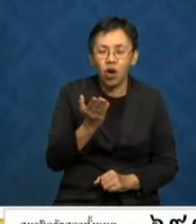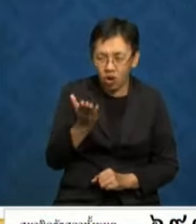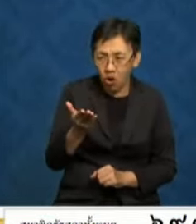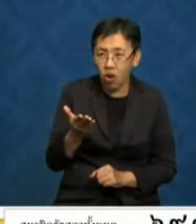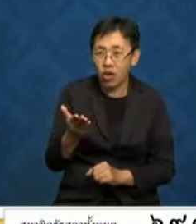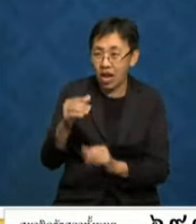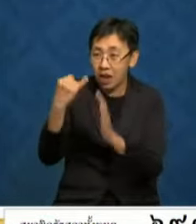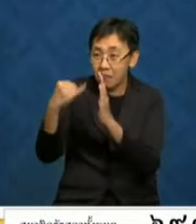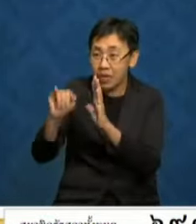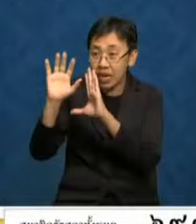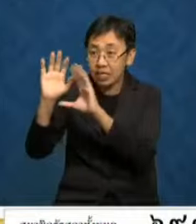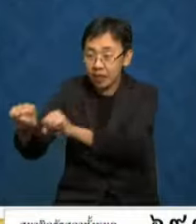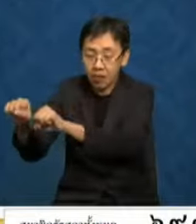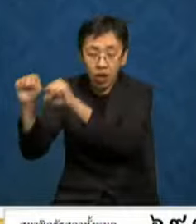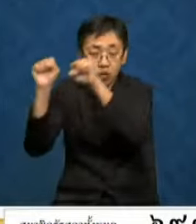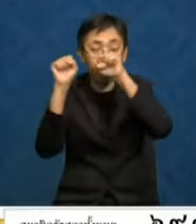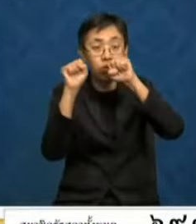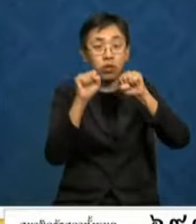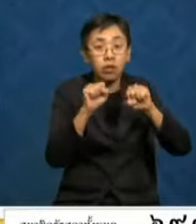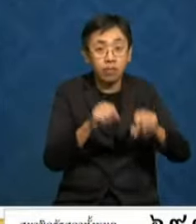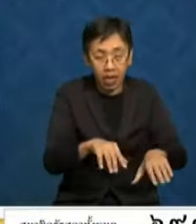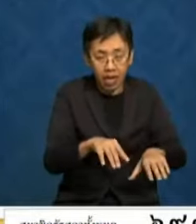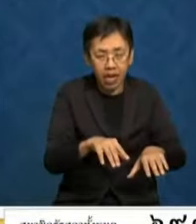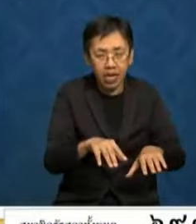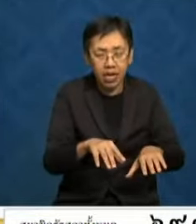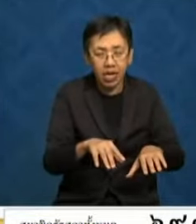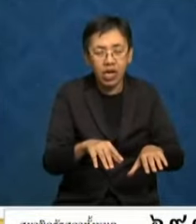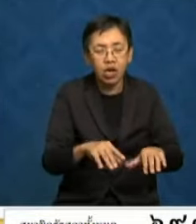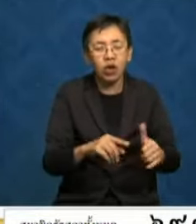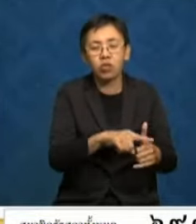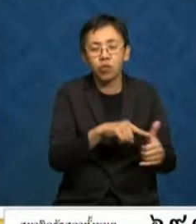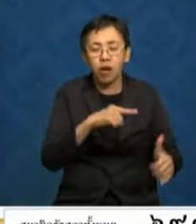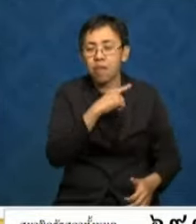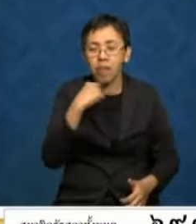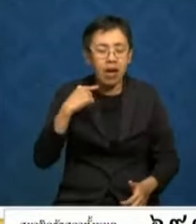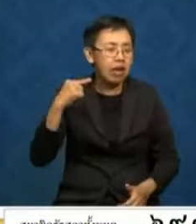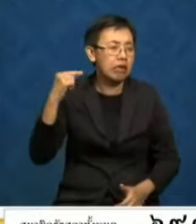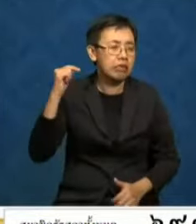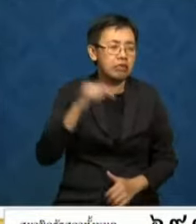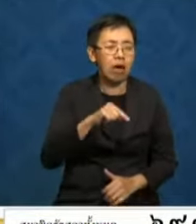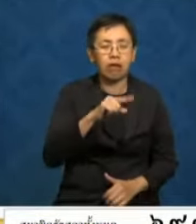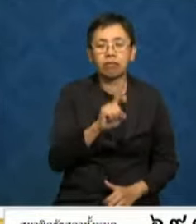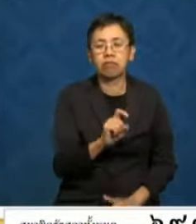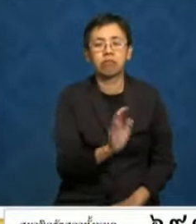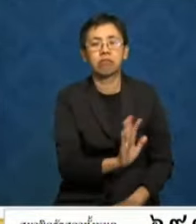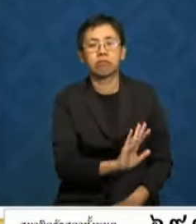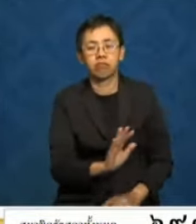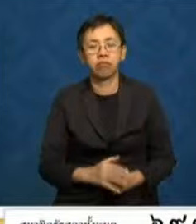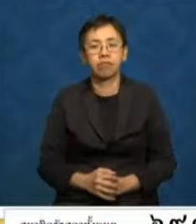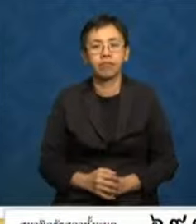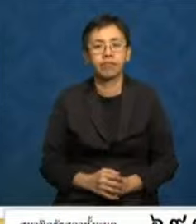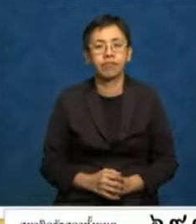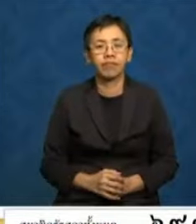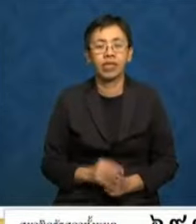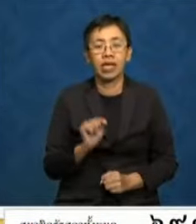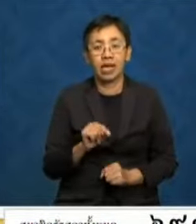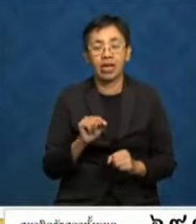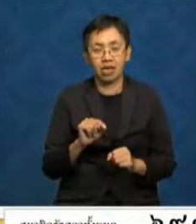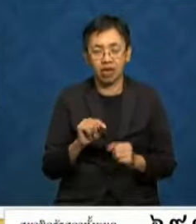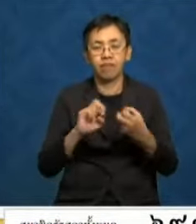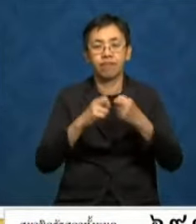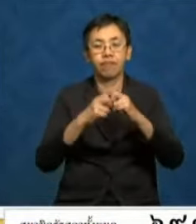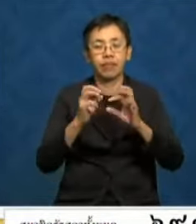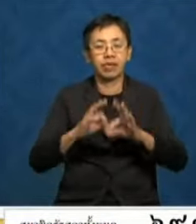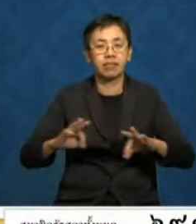ส่งตัวผู้ร้ายข้ามแดนที่ต้องไม่รับโทษประหารชีวิตในไทยเช่นกันนะครับเรื่องนี้เป็นเรื่องที่ใหญ่เราเป็นประเด็นส